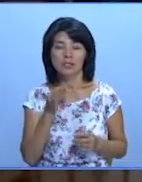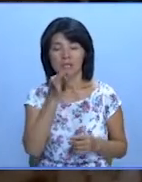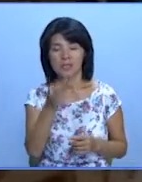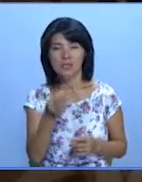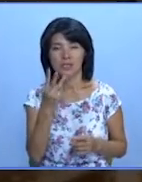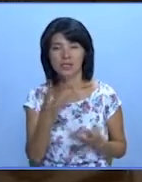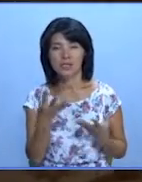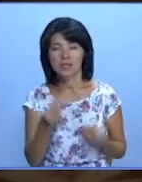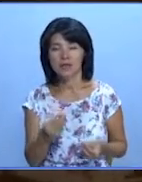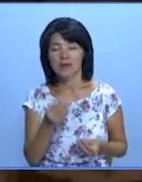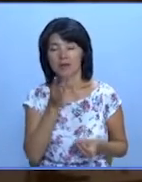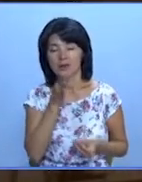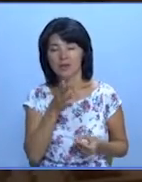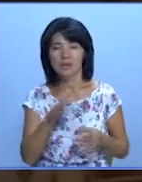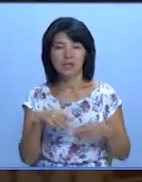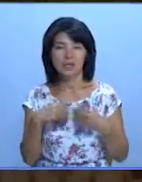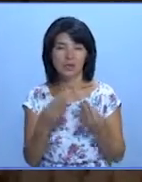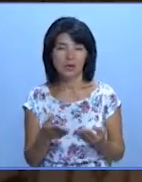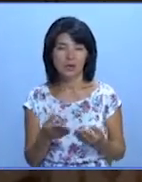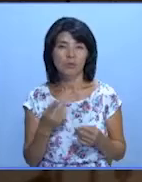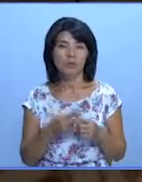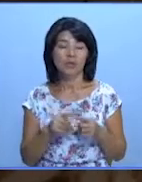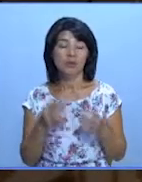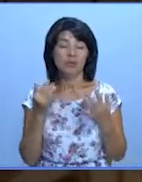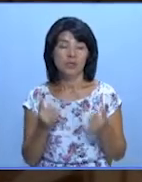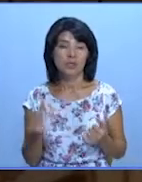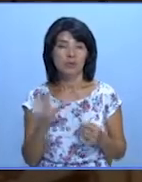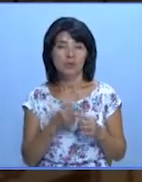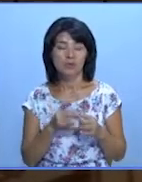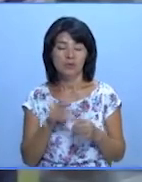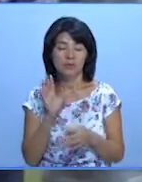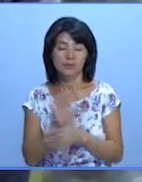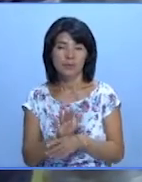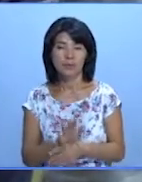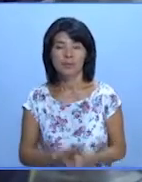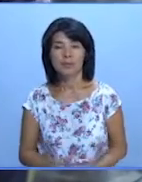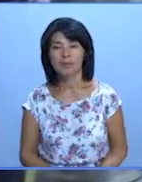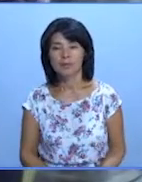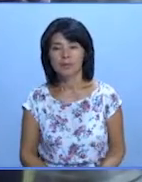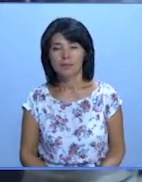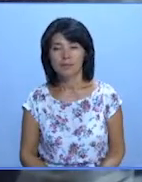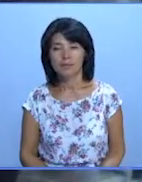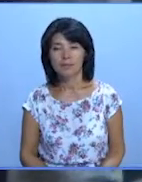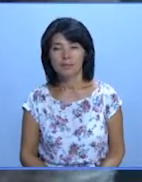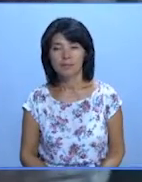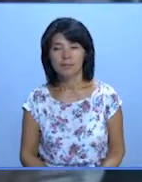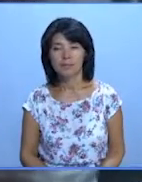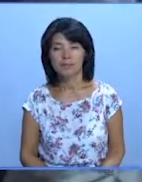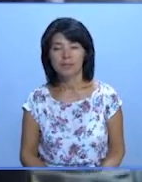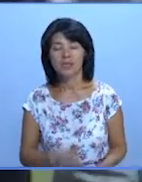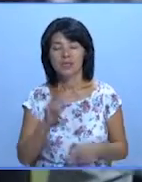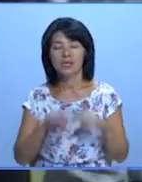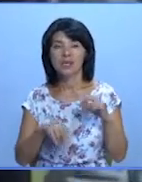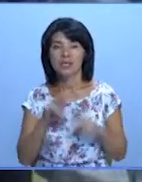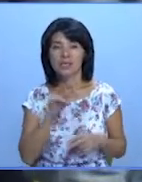іші әрлендірілуде. Әкім кешеуілдеп жатқан құрылыс жұмысын жеделдетуді тапсырды. Құрылыс жұмыстары әлі басталған жоқ.